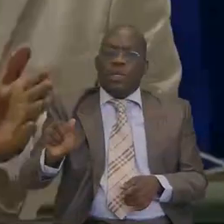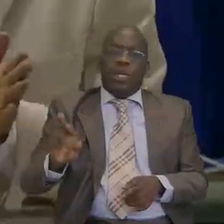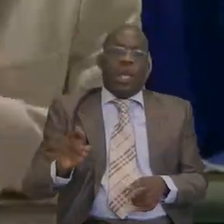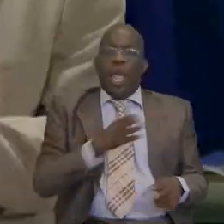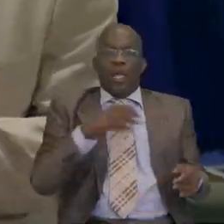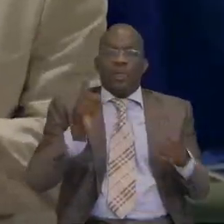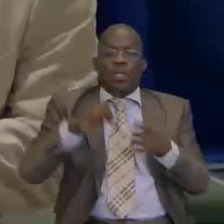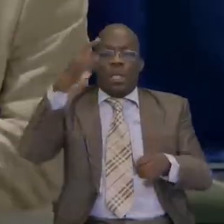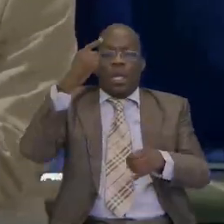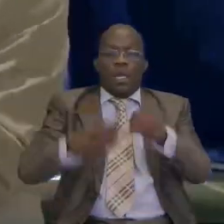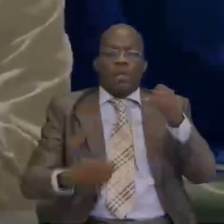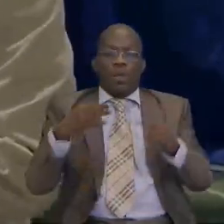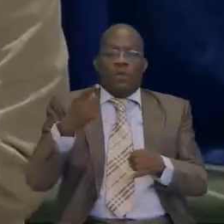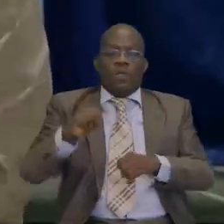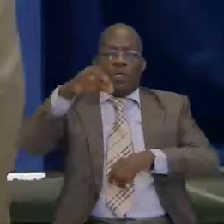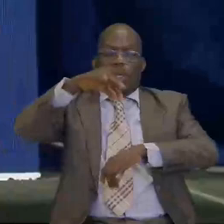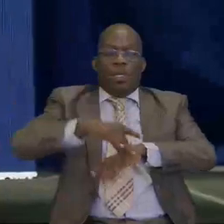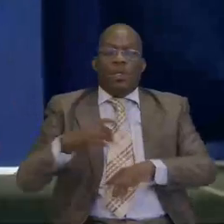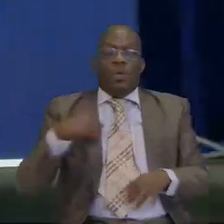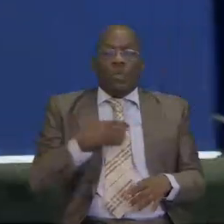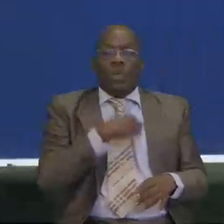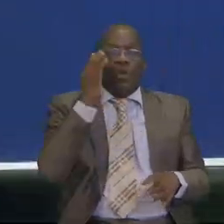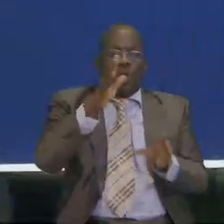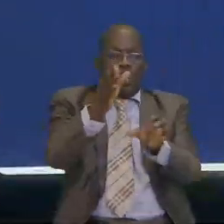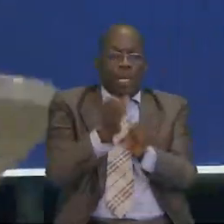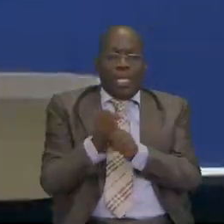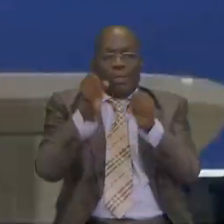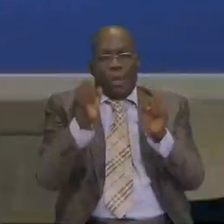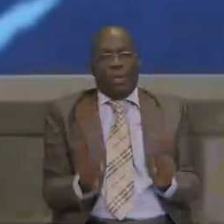Et dès, nous recevrons une puissance.